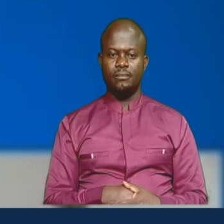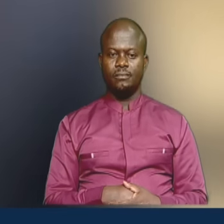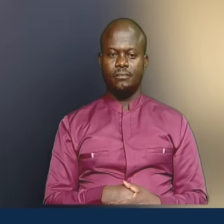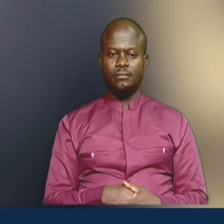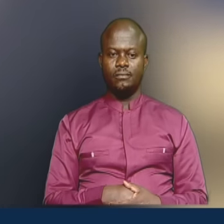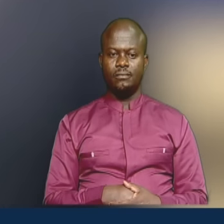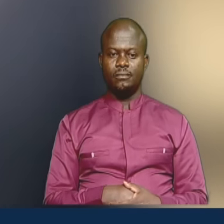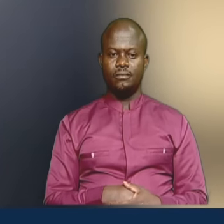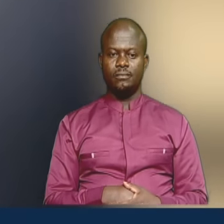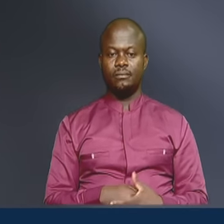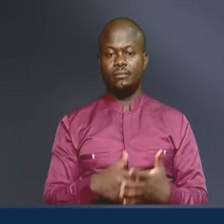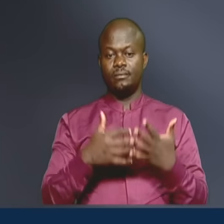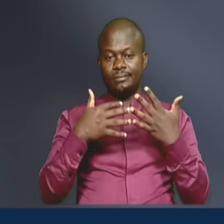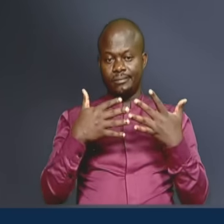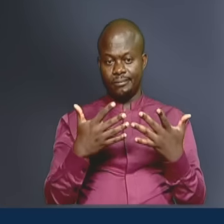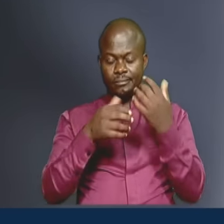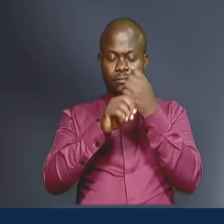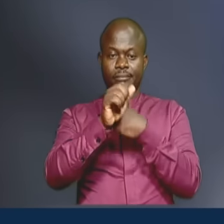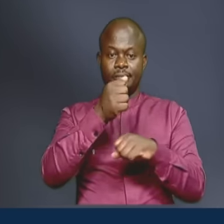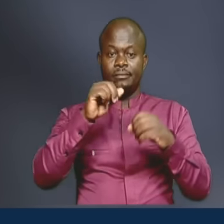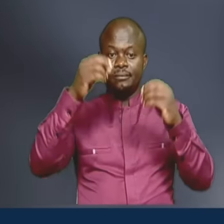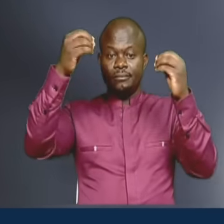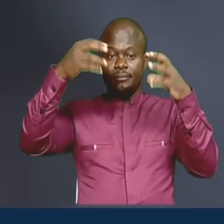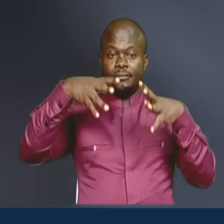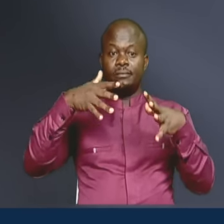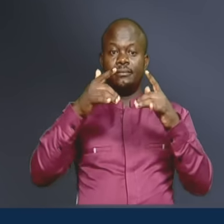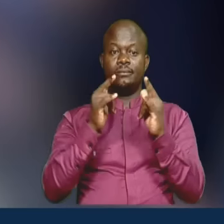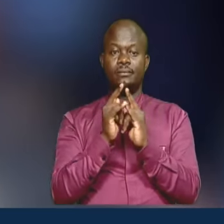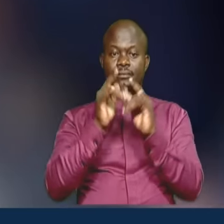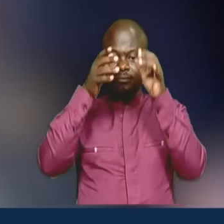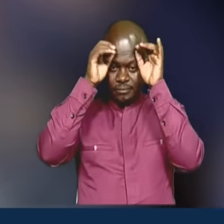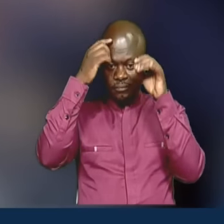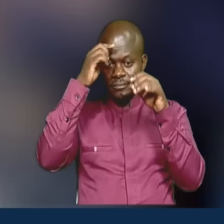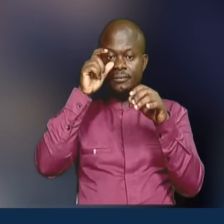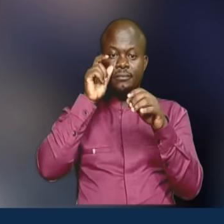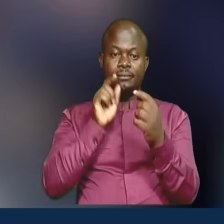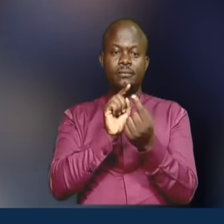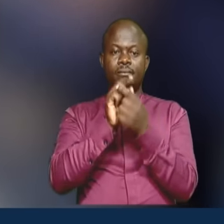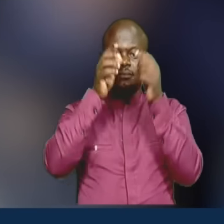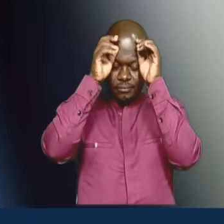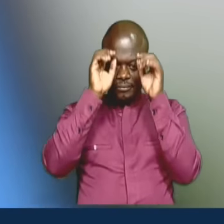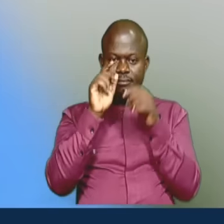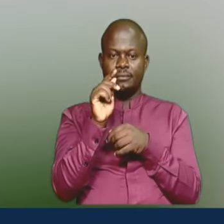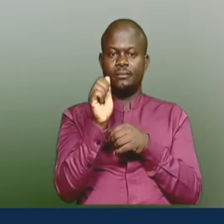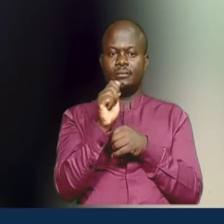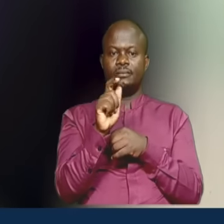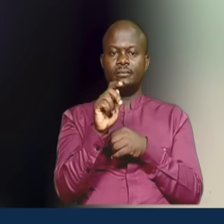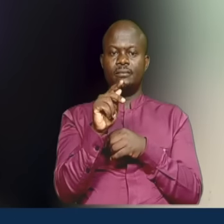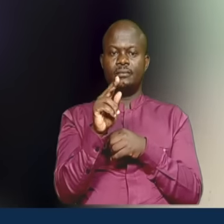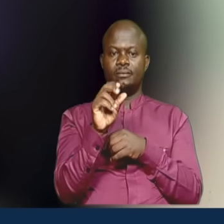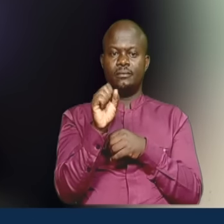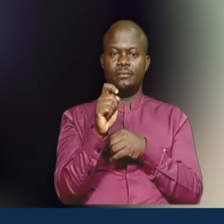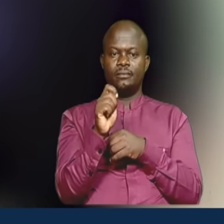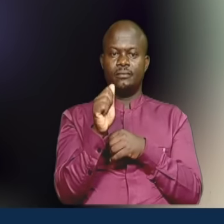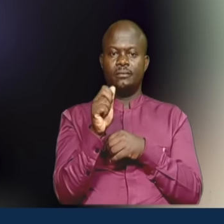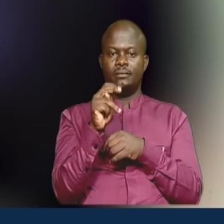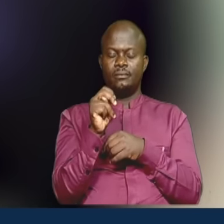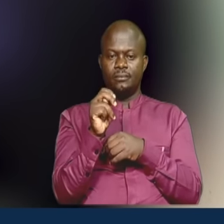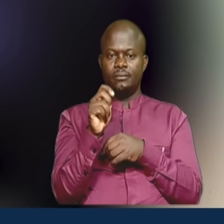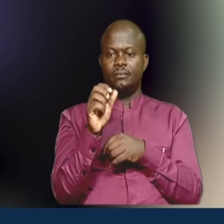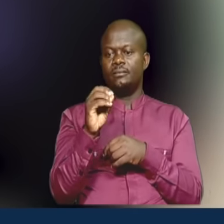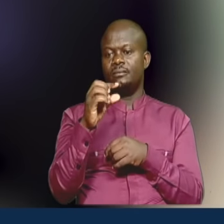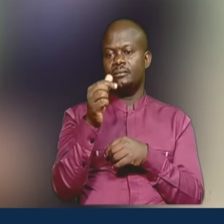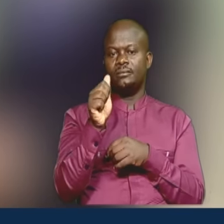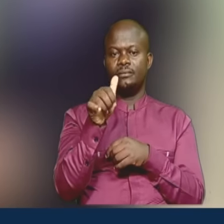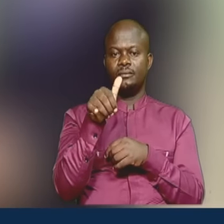reached. Usibye imirimo yo gutangiza ku mugaragaro inama, Perezida Kagame yahuye na Perezida wa Kazakhstan Kasim Jomal Tokayev, aho